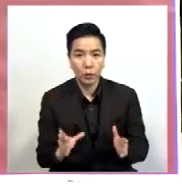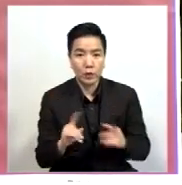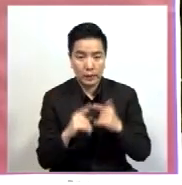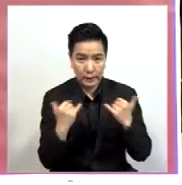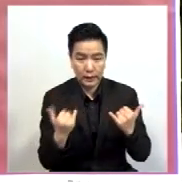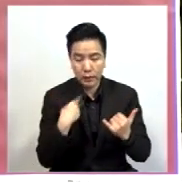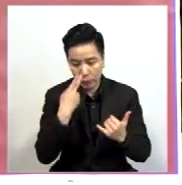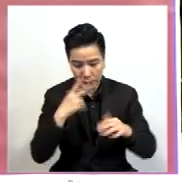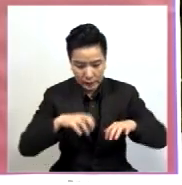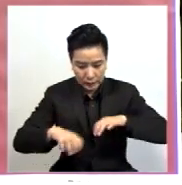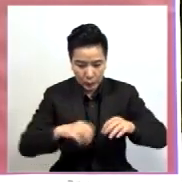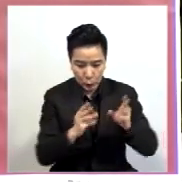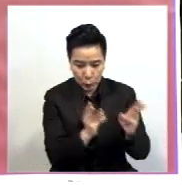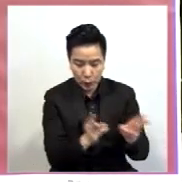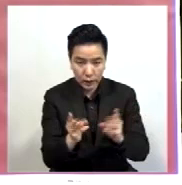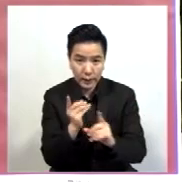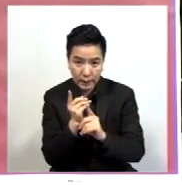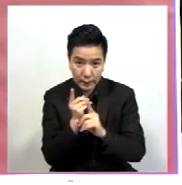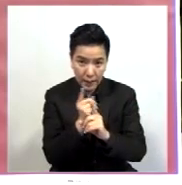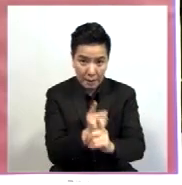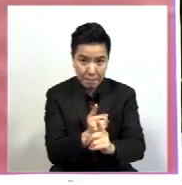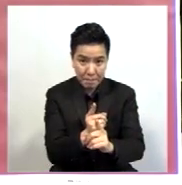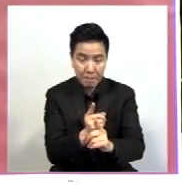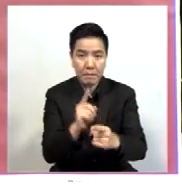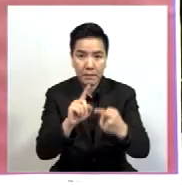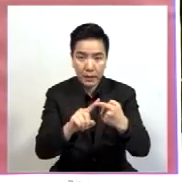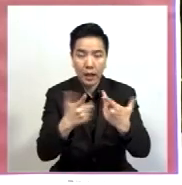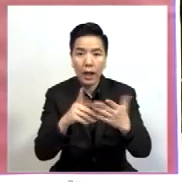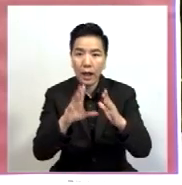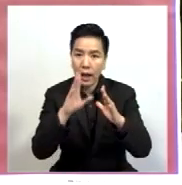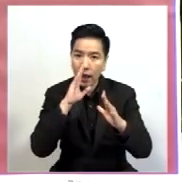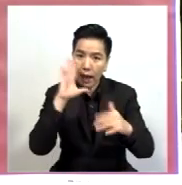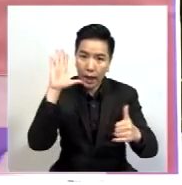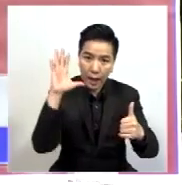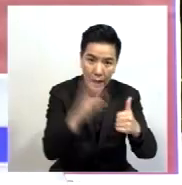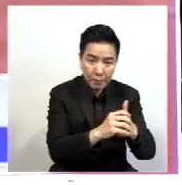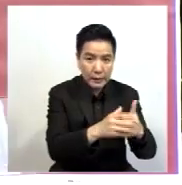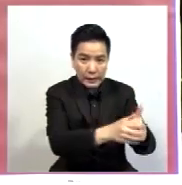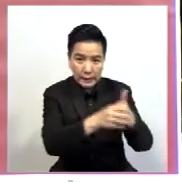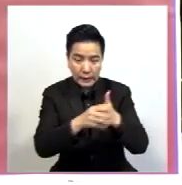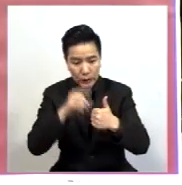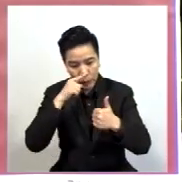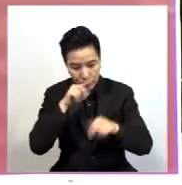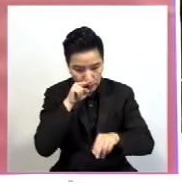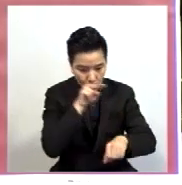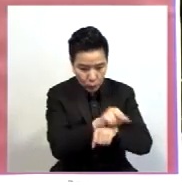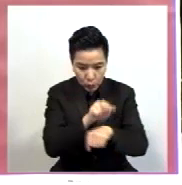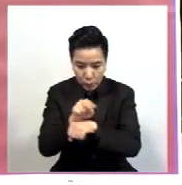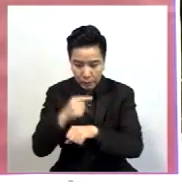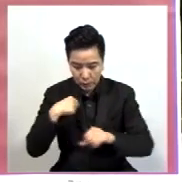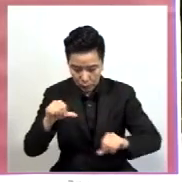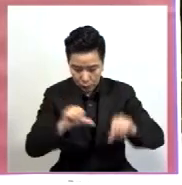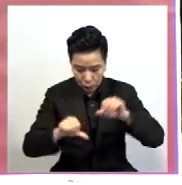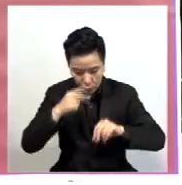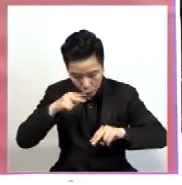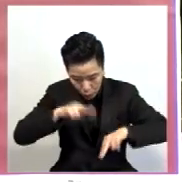นนี้ก็ได้ดำเนินการที่จะติดตามตัวนะครับแล้วก็นำมาสังเกตอาการนะครับแล้วก็มีการตรวจแลบนะ